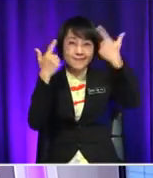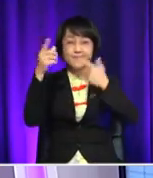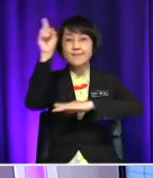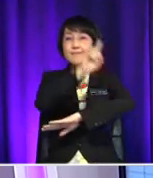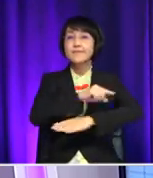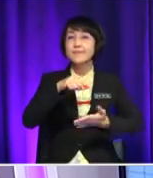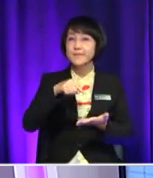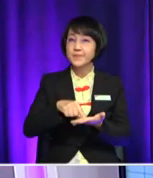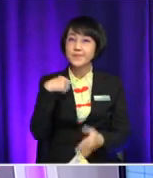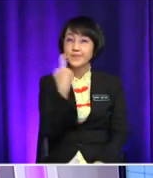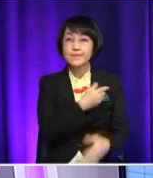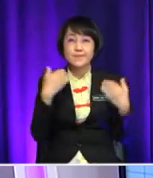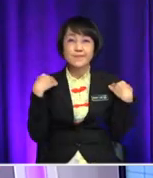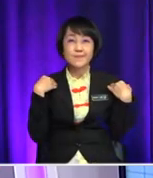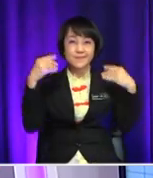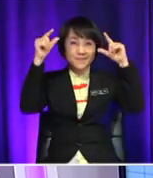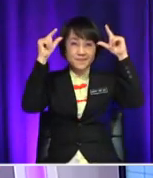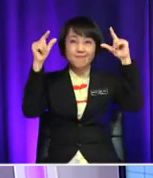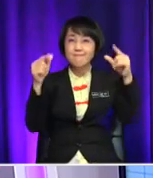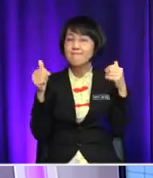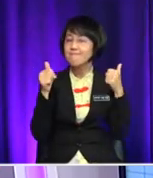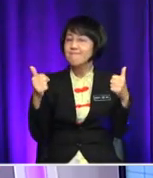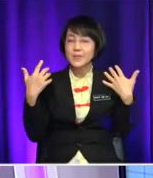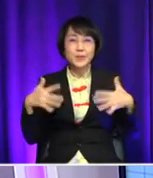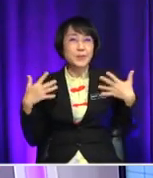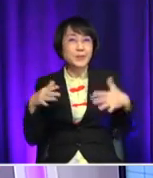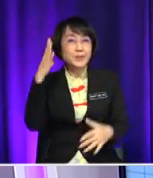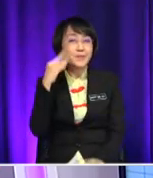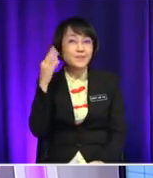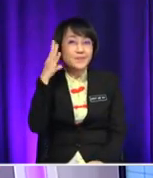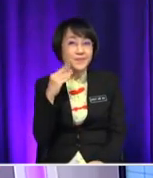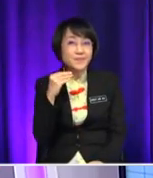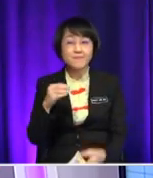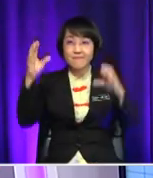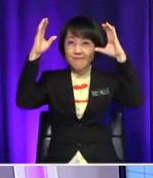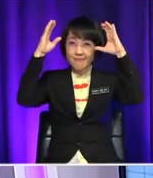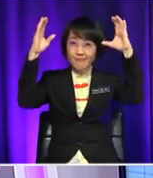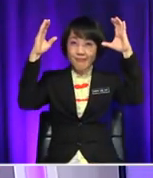ini di studio kita ada seorang guru yang cukup hebat pengalaman mengajarnya yaitu